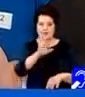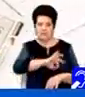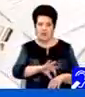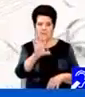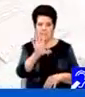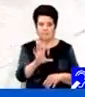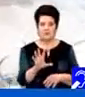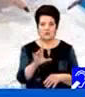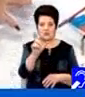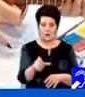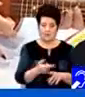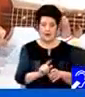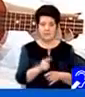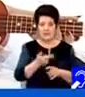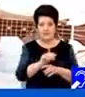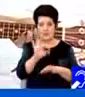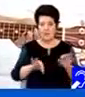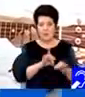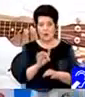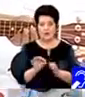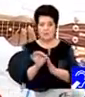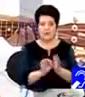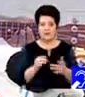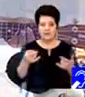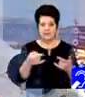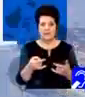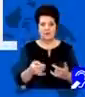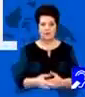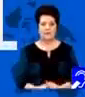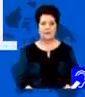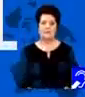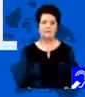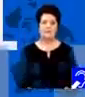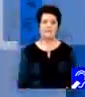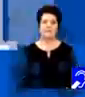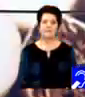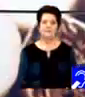acestui proiect și care sunt avantajele metodei, vă spunem imediat în Telejurnal.